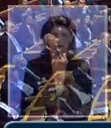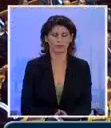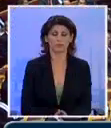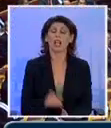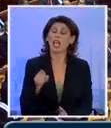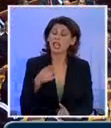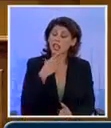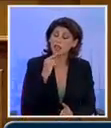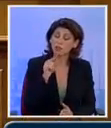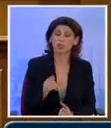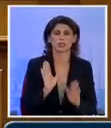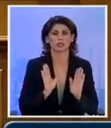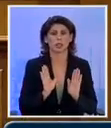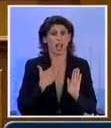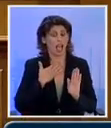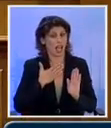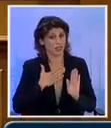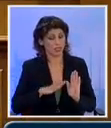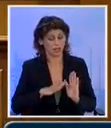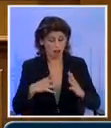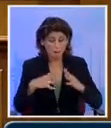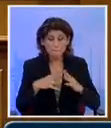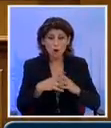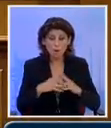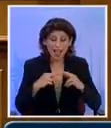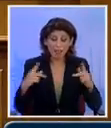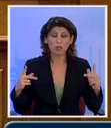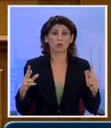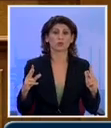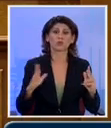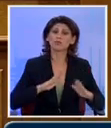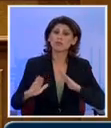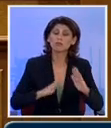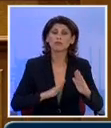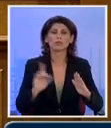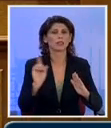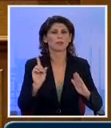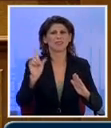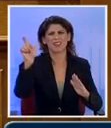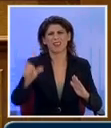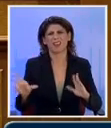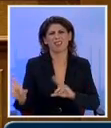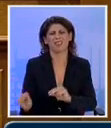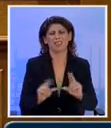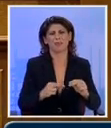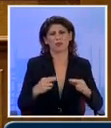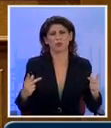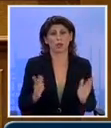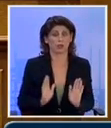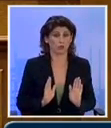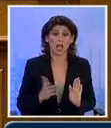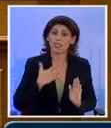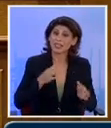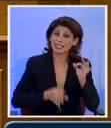Γι' αυτό σας λέω, αν θέλετε να πολεμήσετε τους εχθρούς σας, φροντίστε να μην γίνεστε ίδιοι με τους εχθρούς σας. Και αν